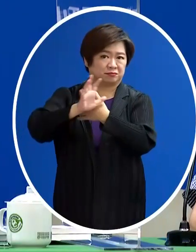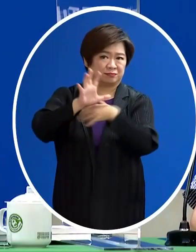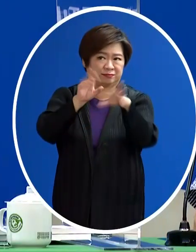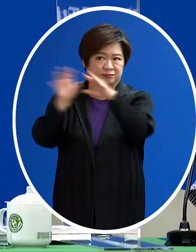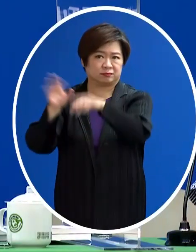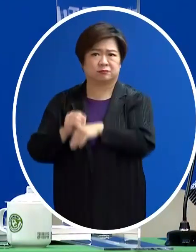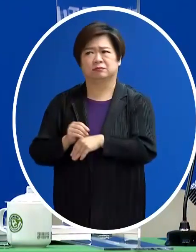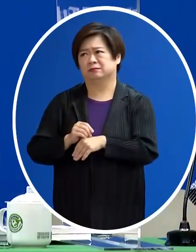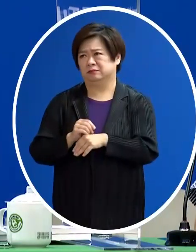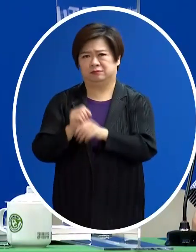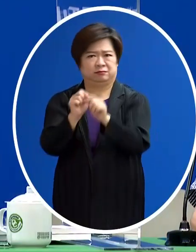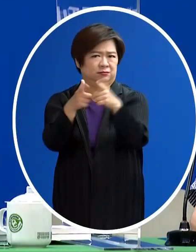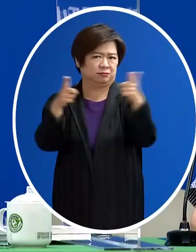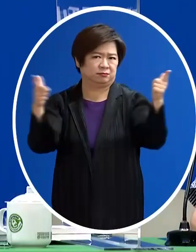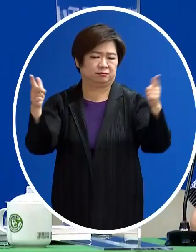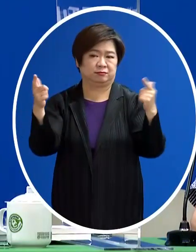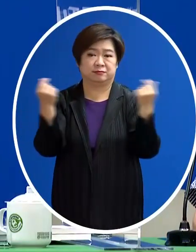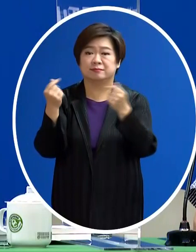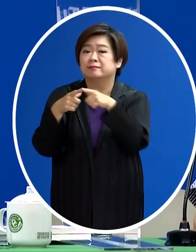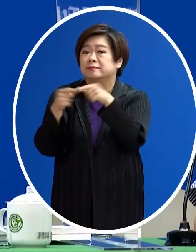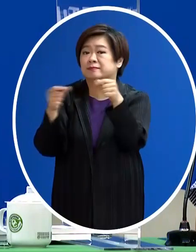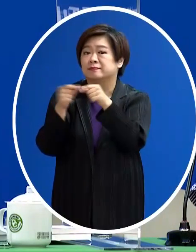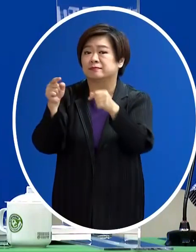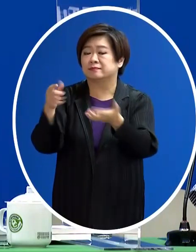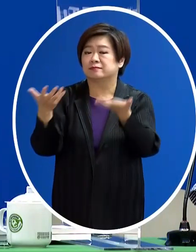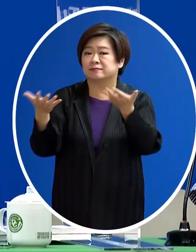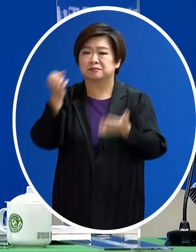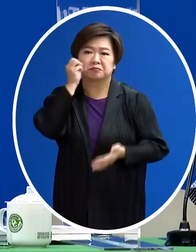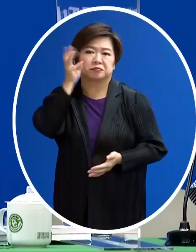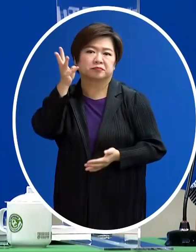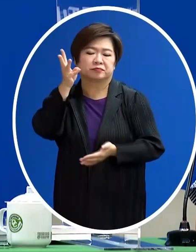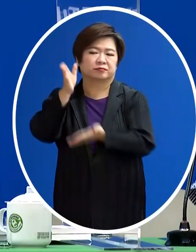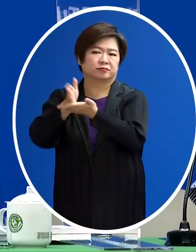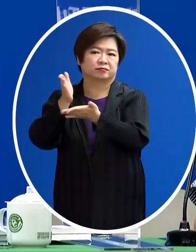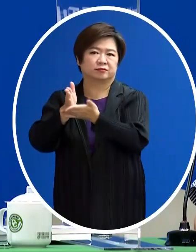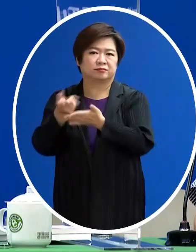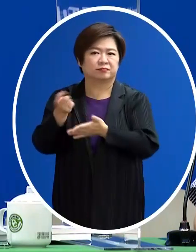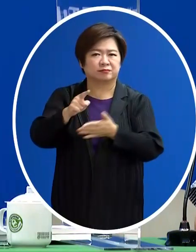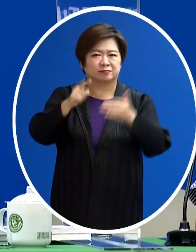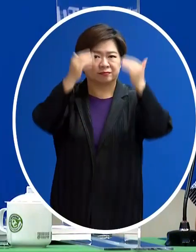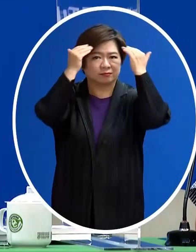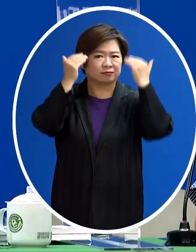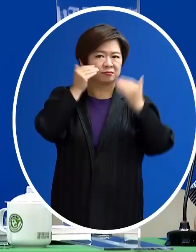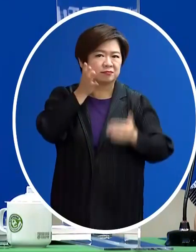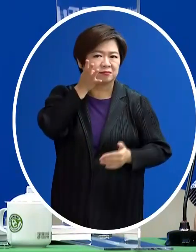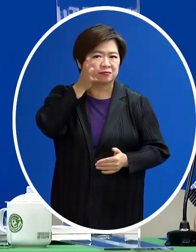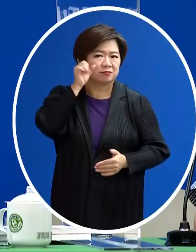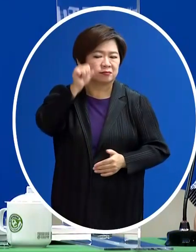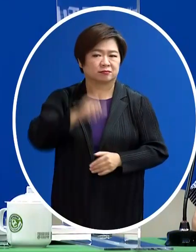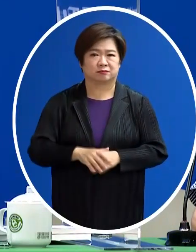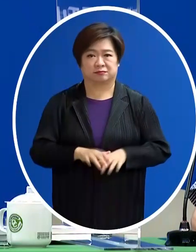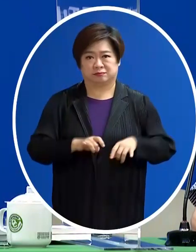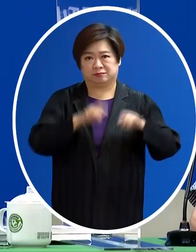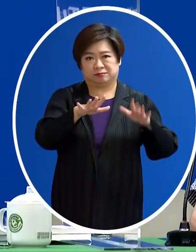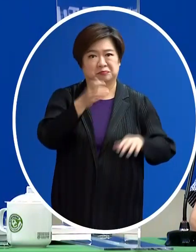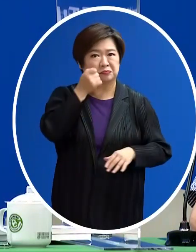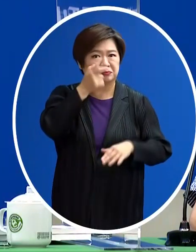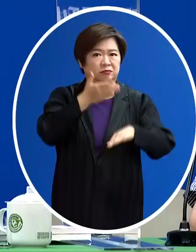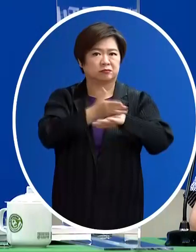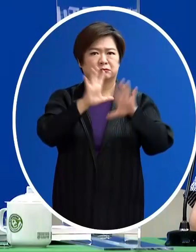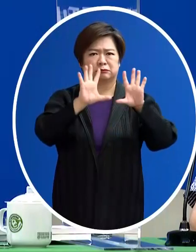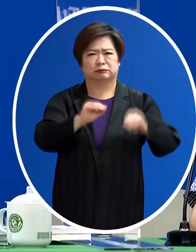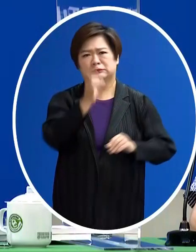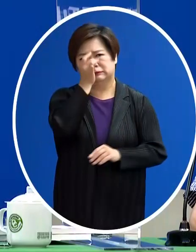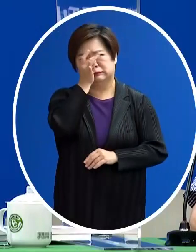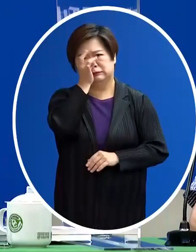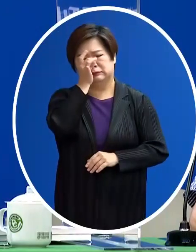各国也不一样，哦，像日本它就差不多3个月，韩国就4、5个月。澳洲已经半年了，还没有完全消下